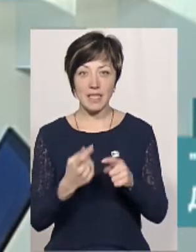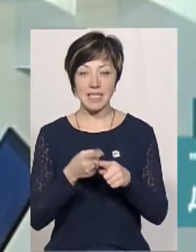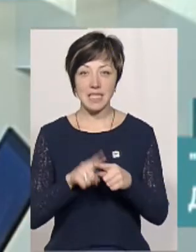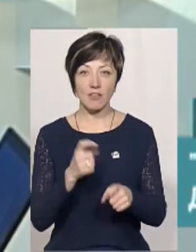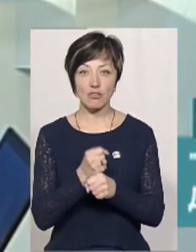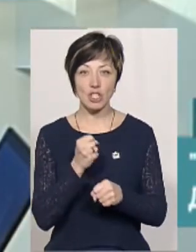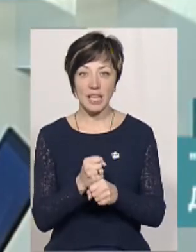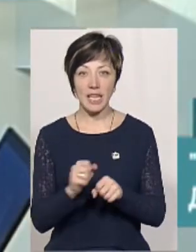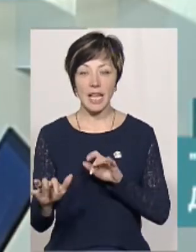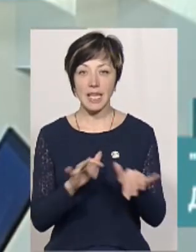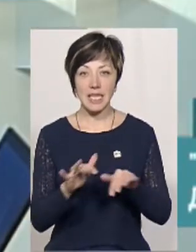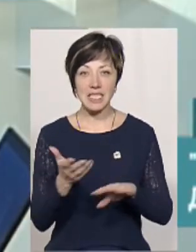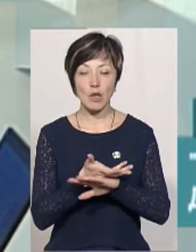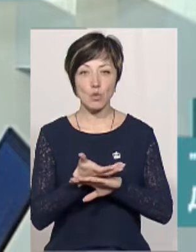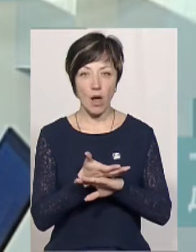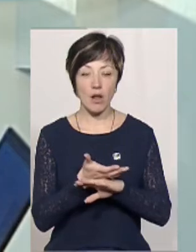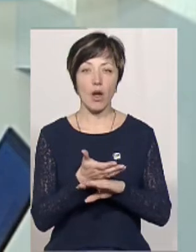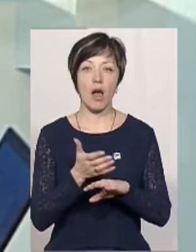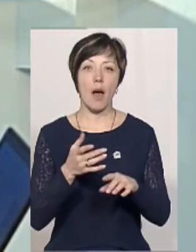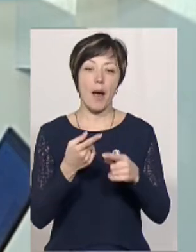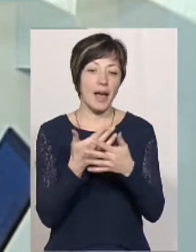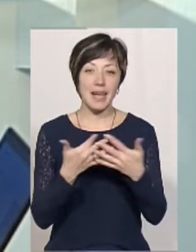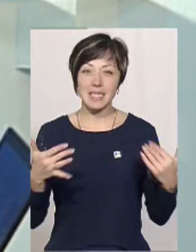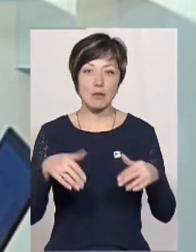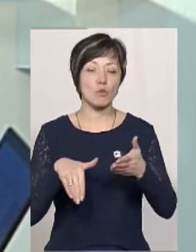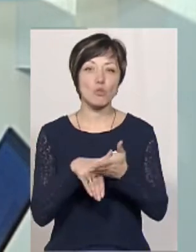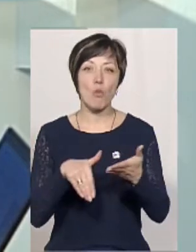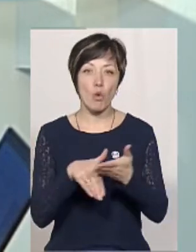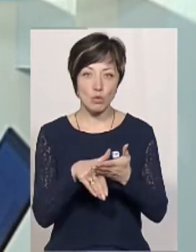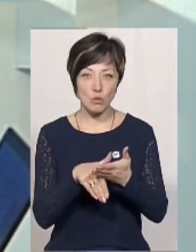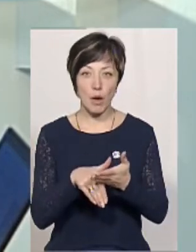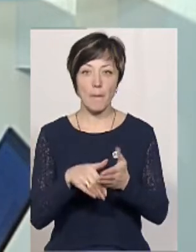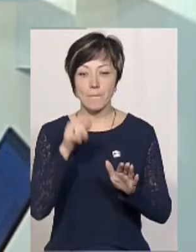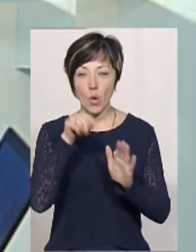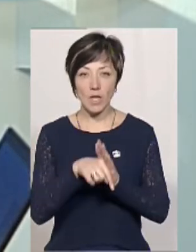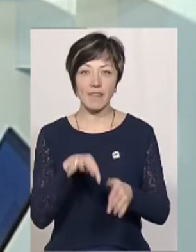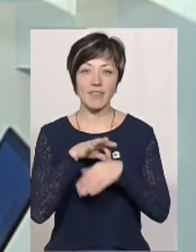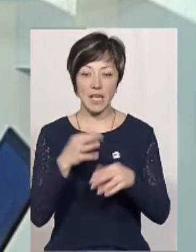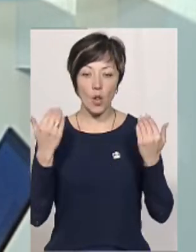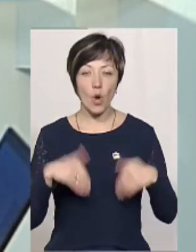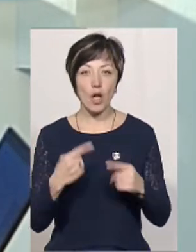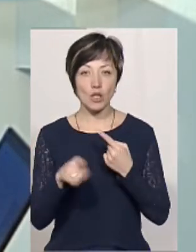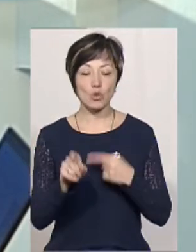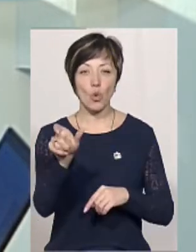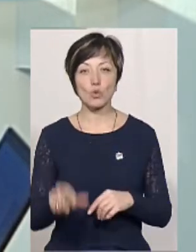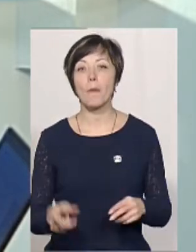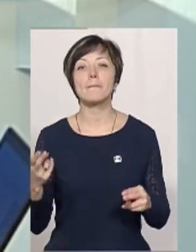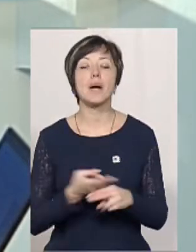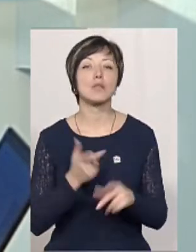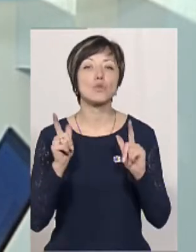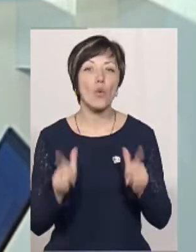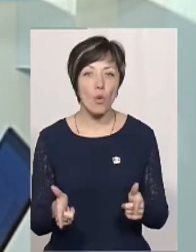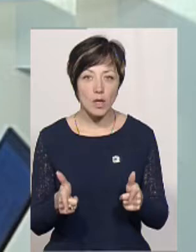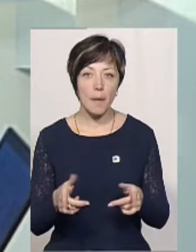дій сексуального характеру, пов'язаних із вагінальним, анальним або оральним проникненням в тіло іншої особи без